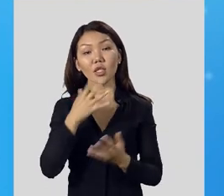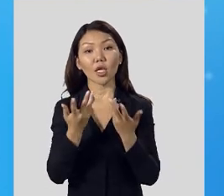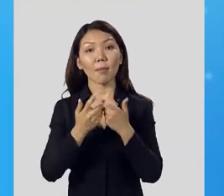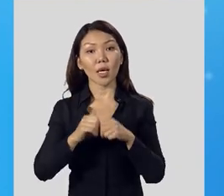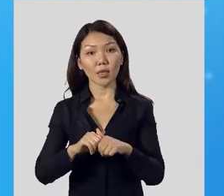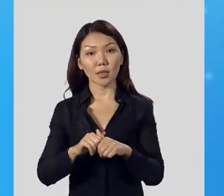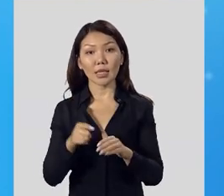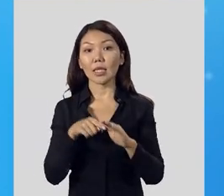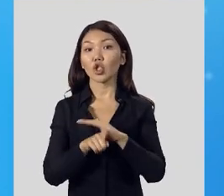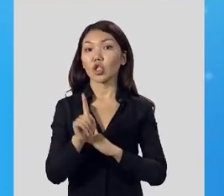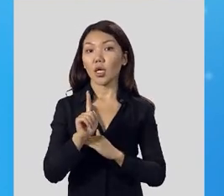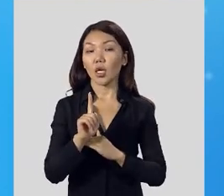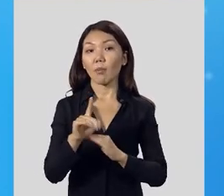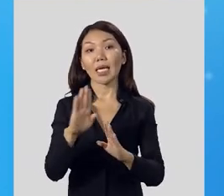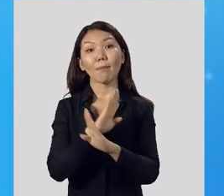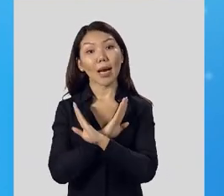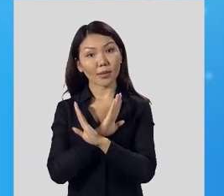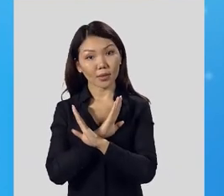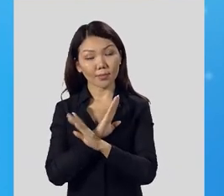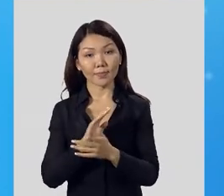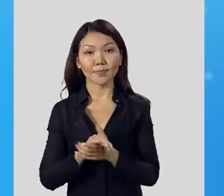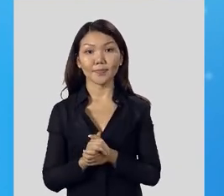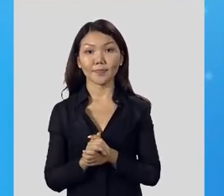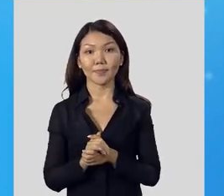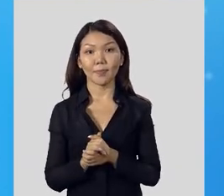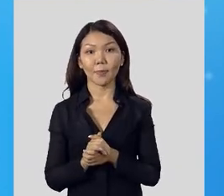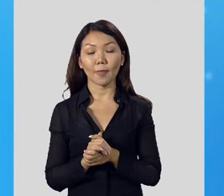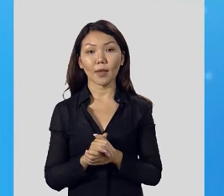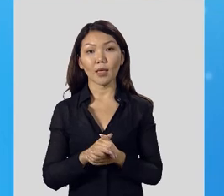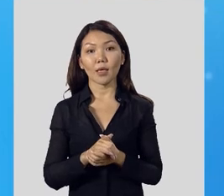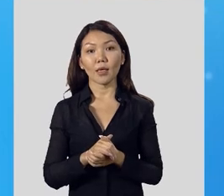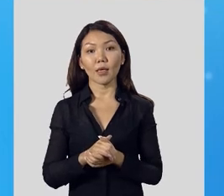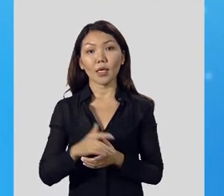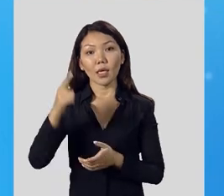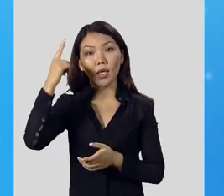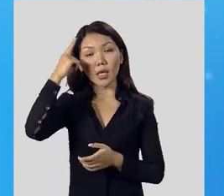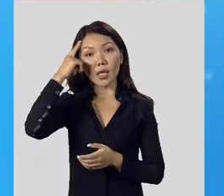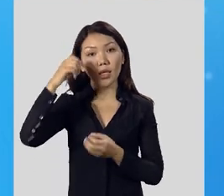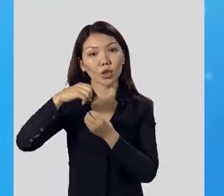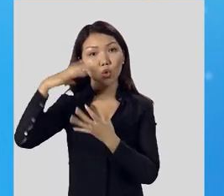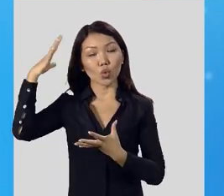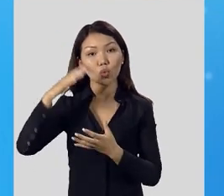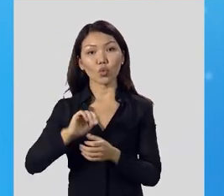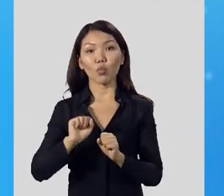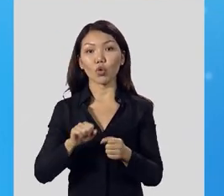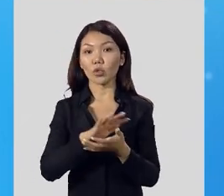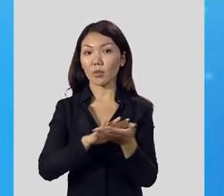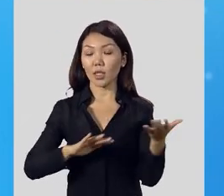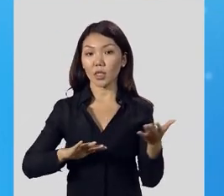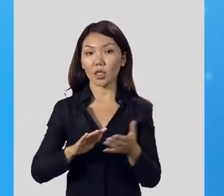и начинают погибать. Инсульт может привести к продолжительной